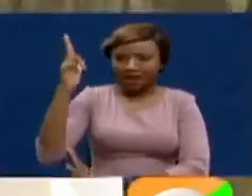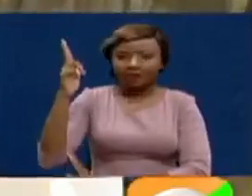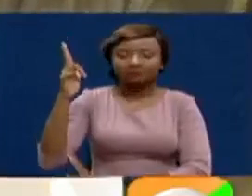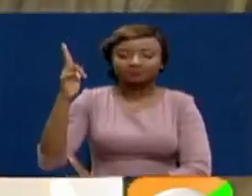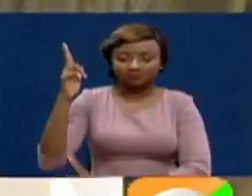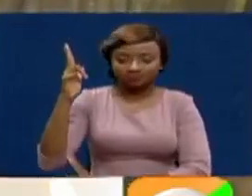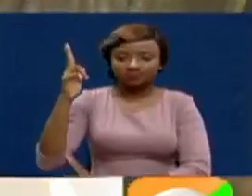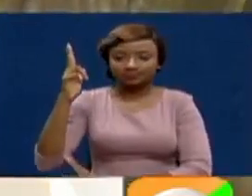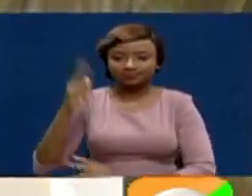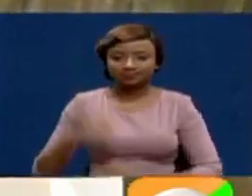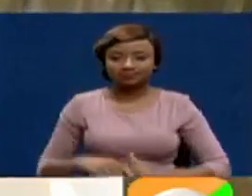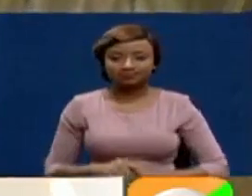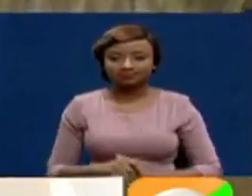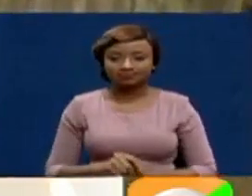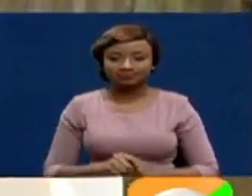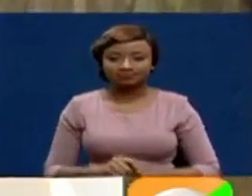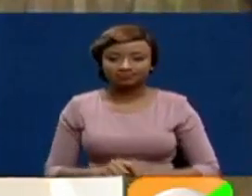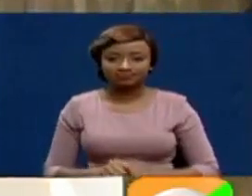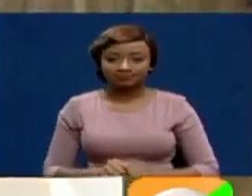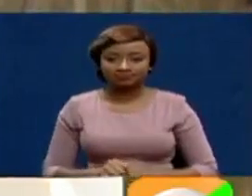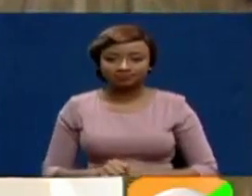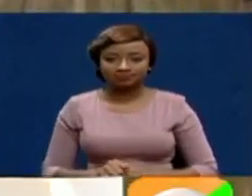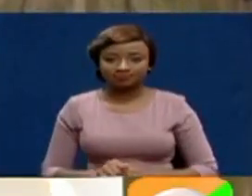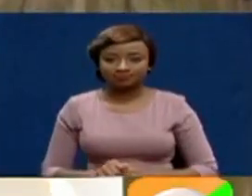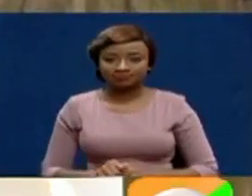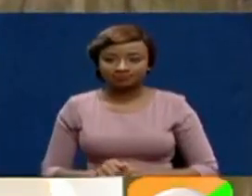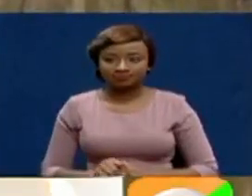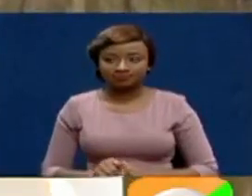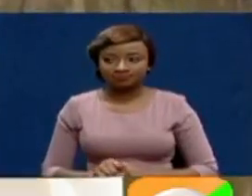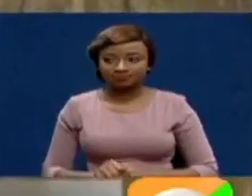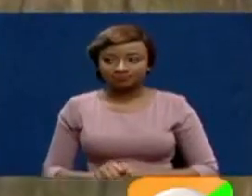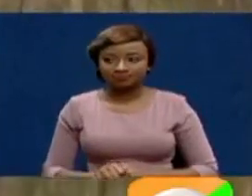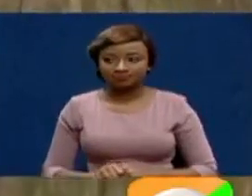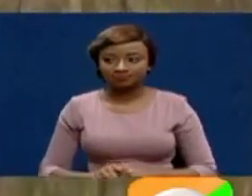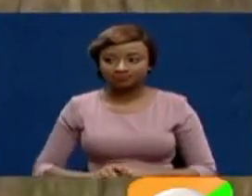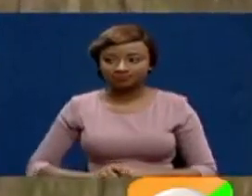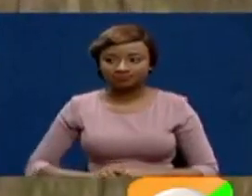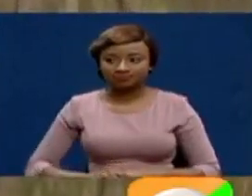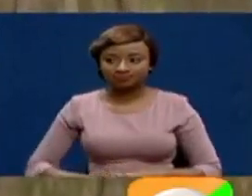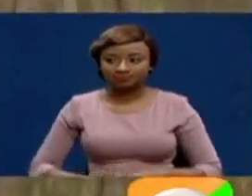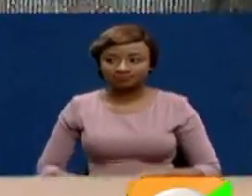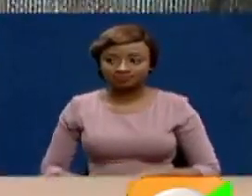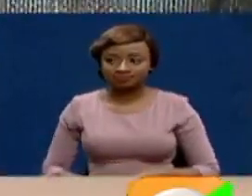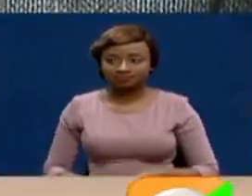ikafuata. Enock Sikolia, Runinga ya Citizen, County ya Nakuru.